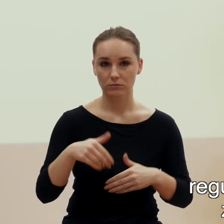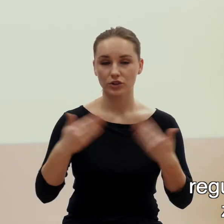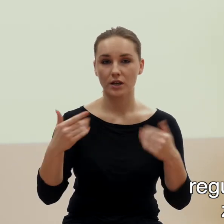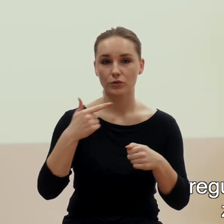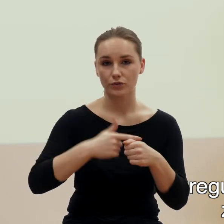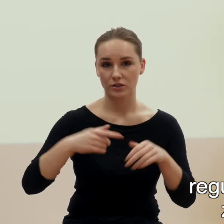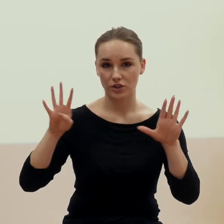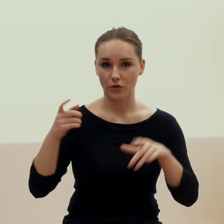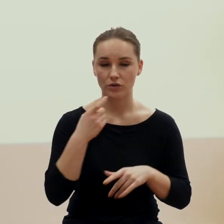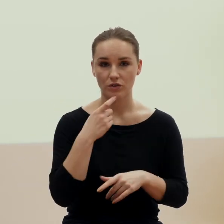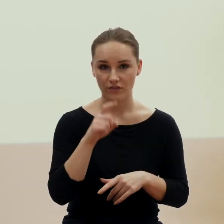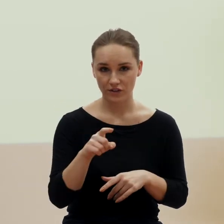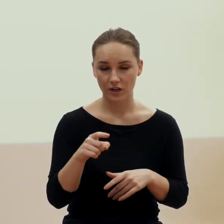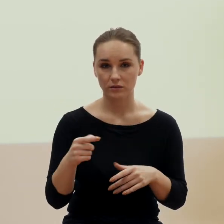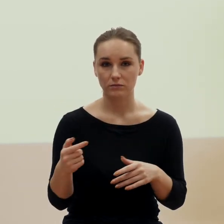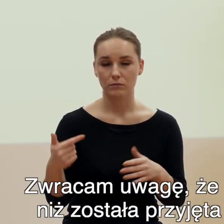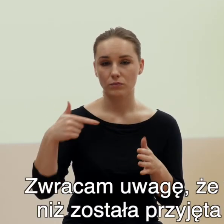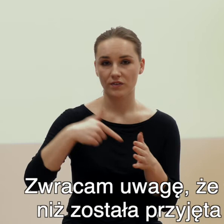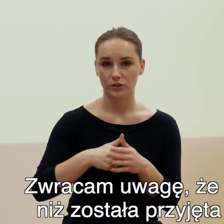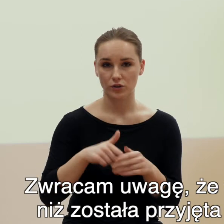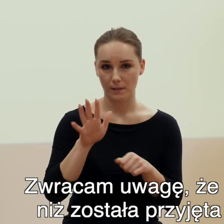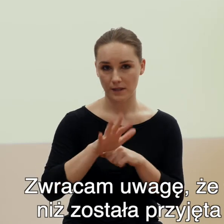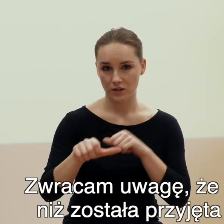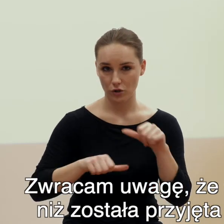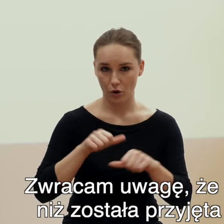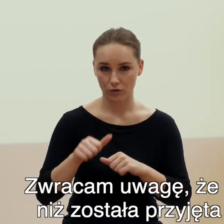2015 roku. Zwracam uwagę, że